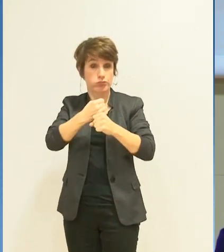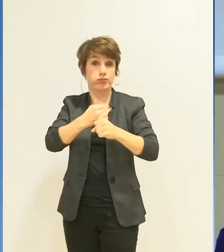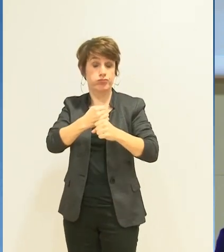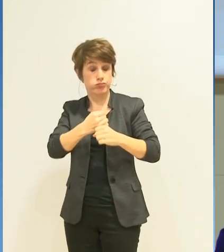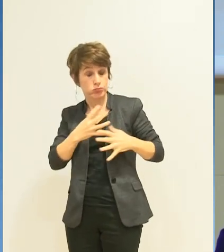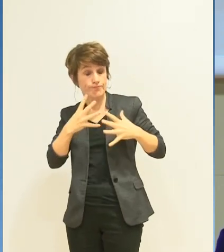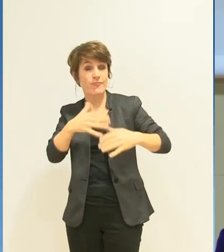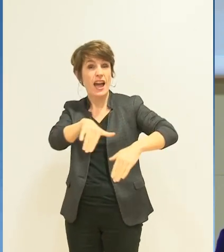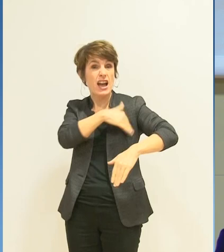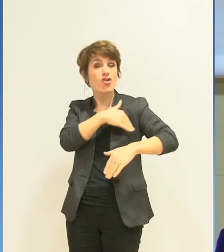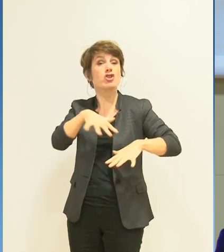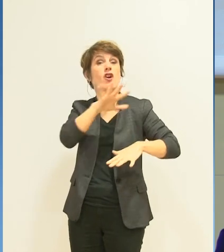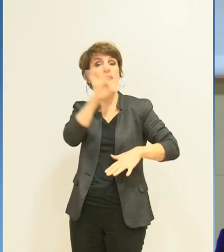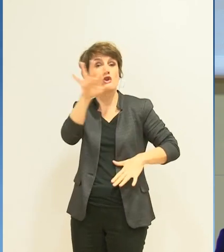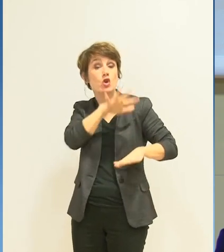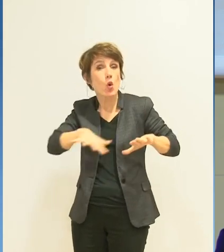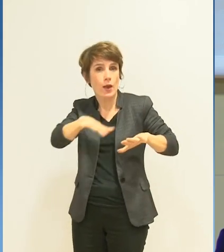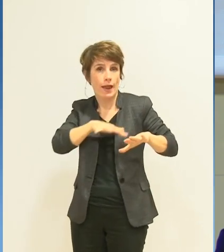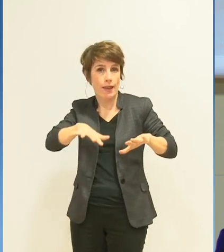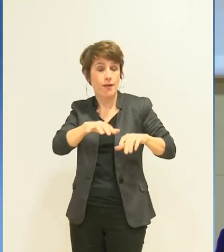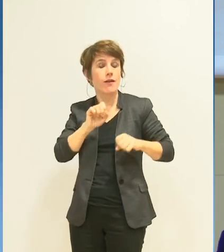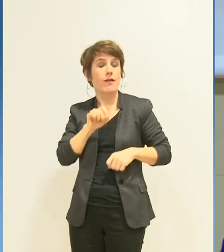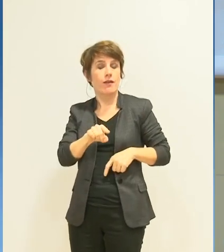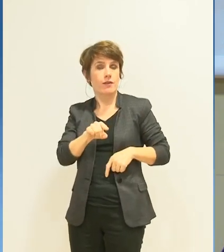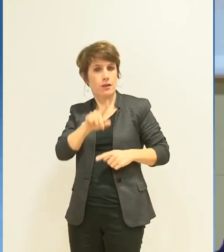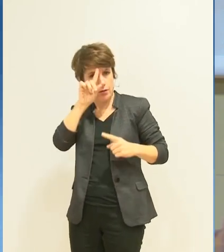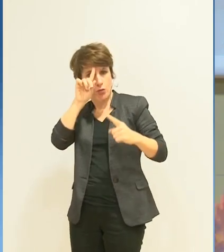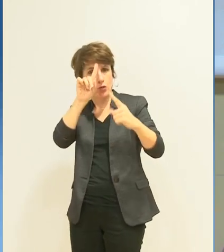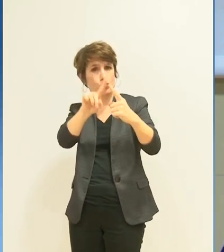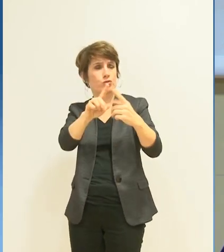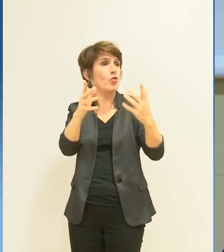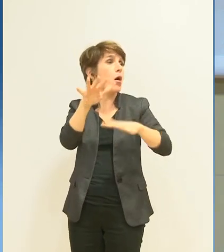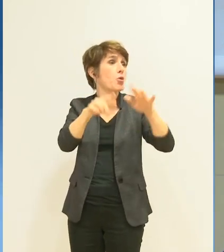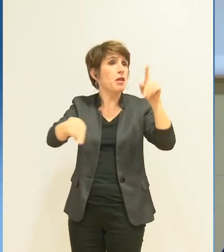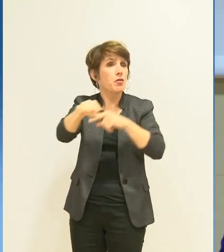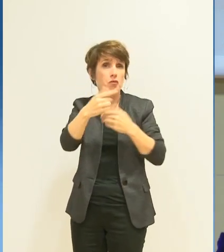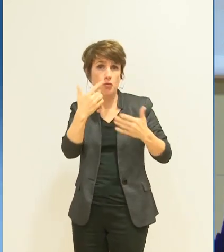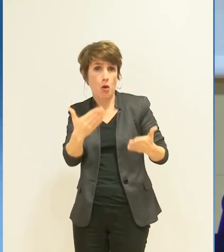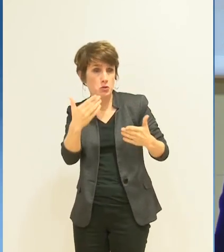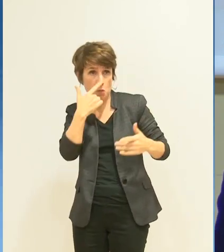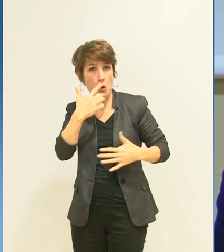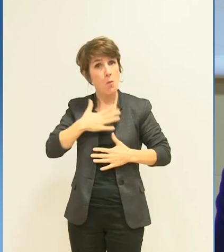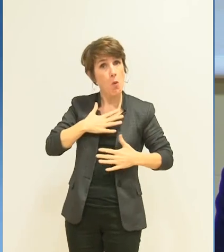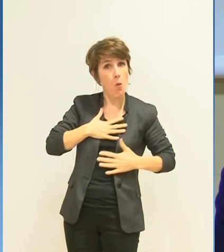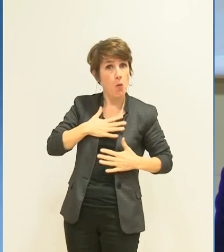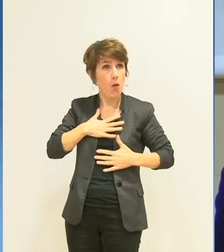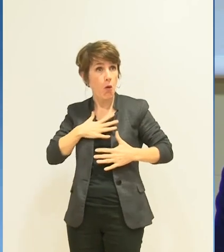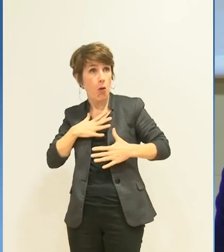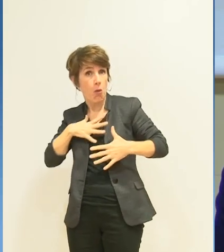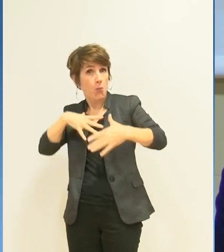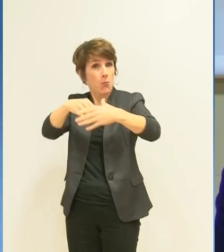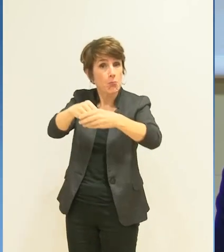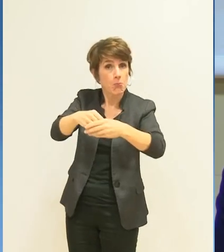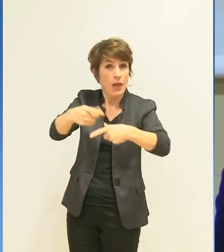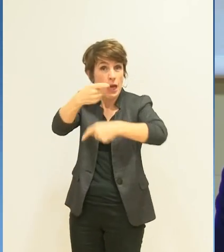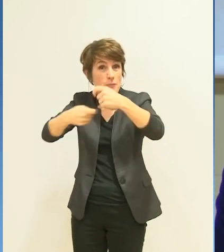halle et que cette agence pense locale elle vise peut-être en ce moment vous soyez content effectivement d'aller sur les marchés financiers privés